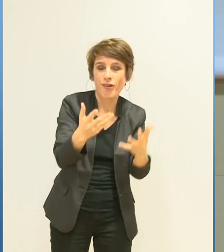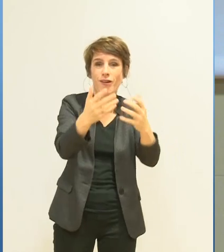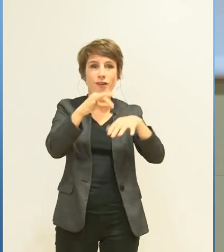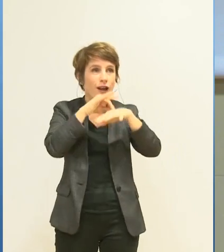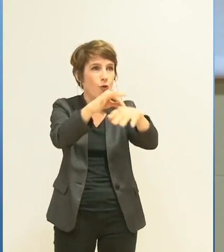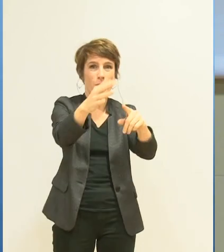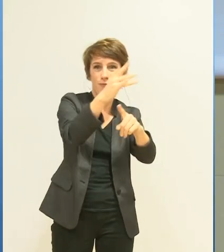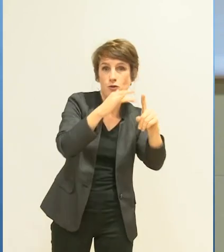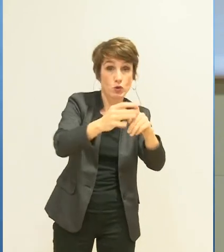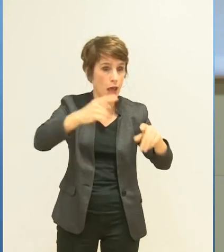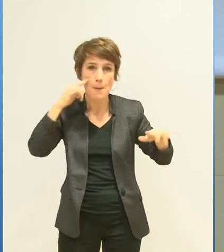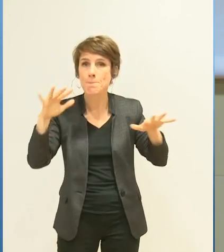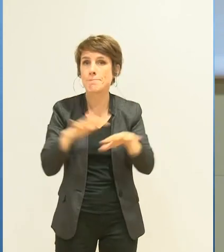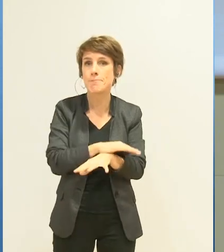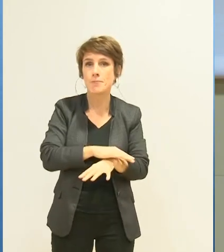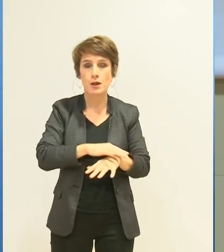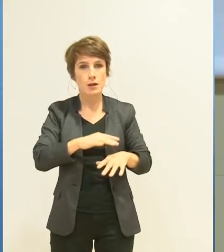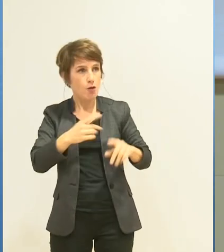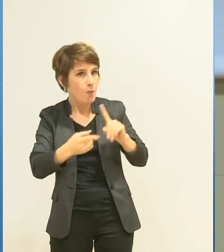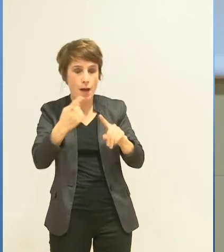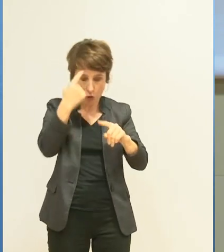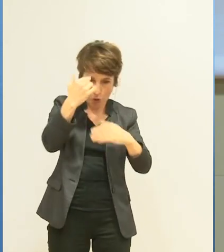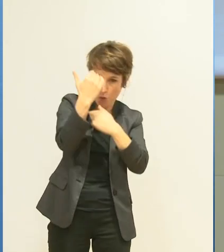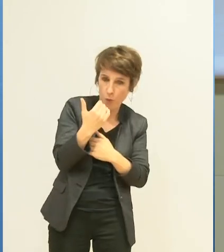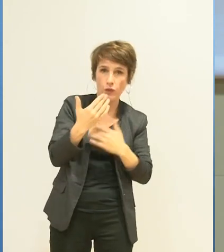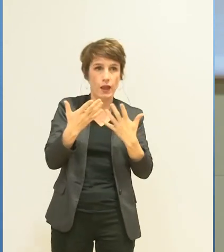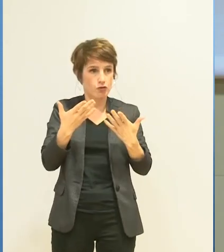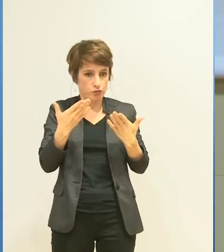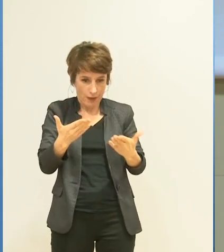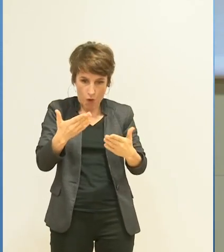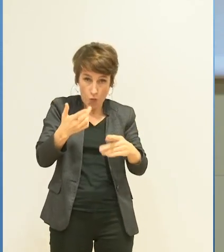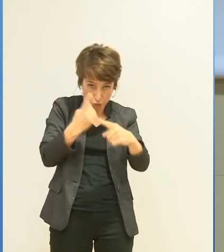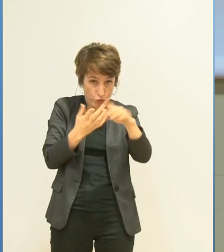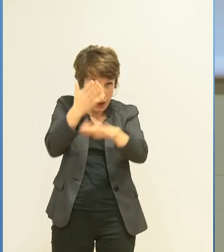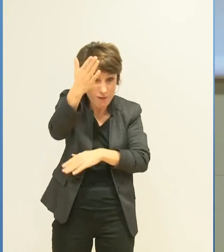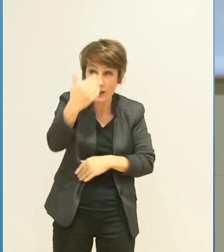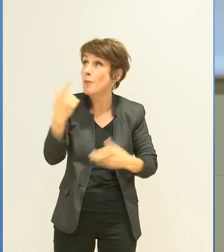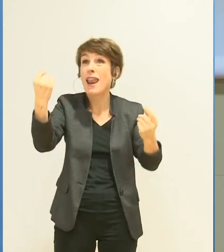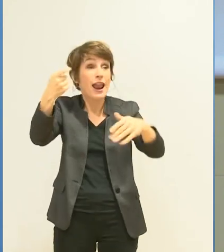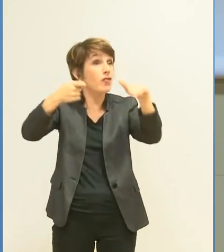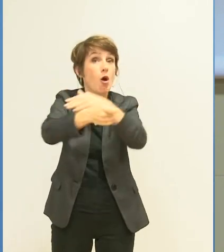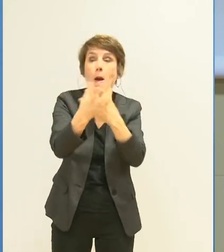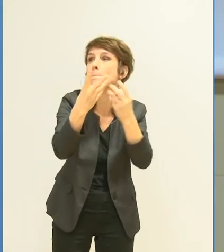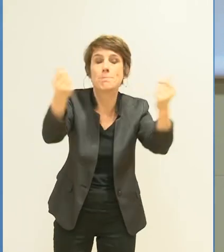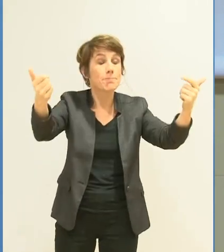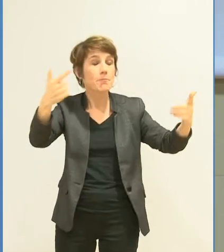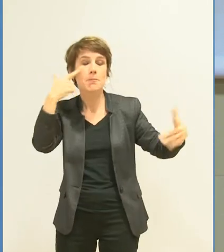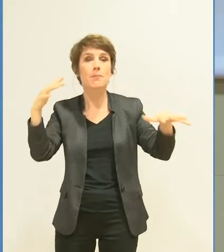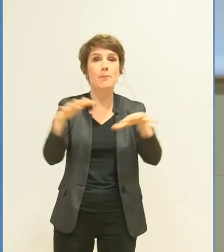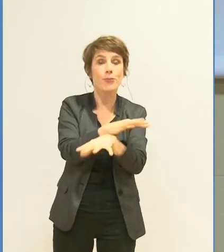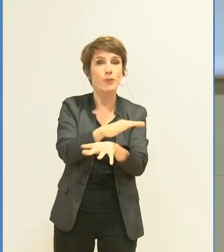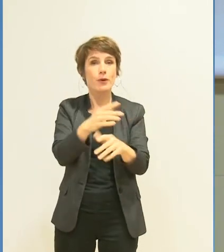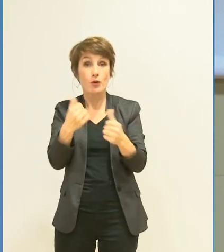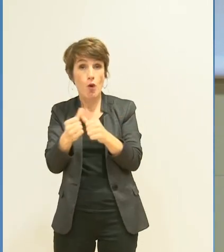des mesures que nous devons prendre pour notre avenir de tout de suite et l'avenir des générations futures ces parties dans des poches spéculative ses poches spéculatives